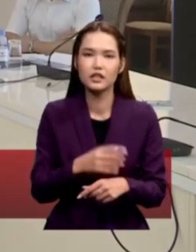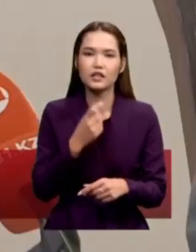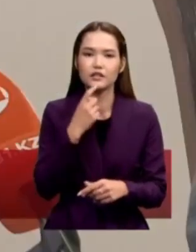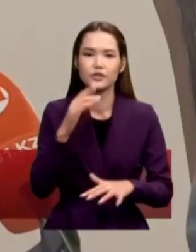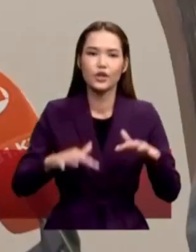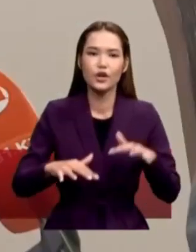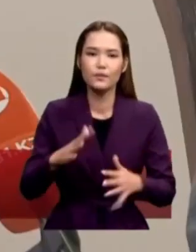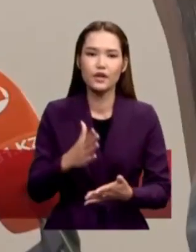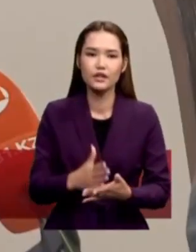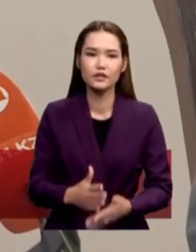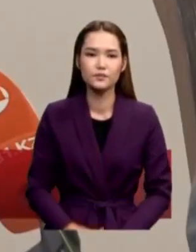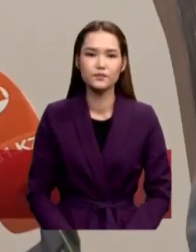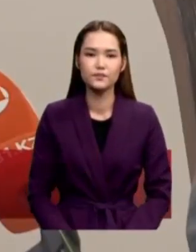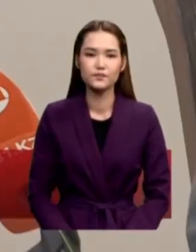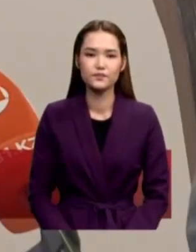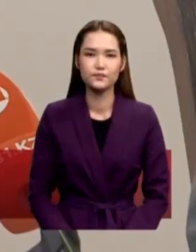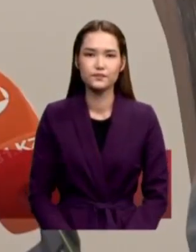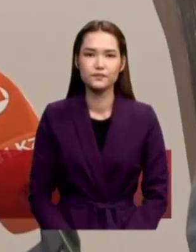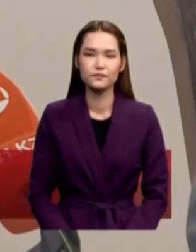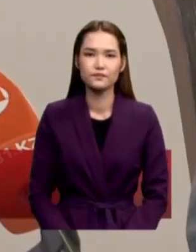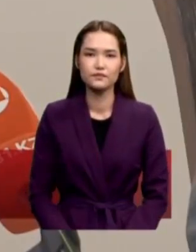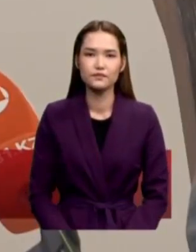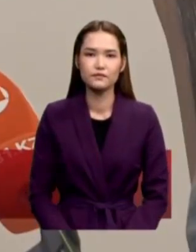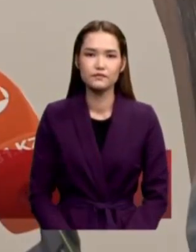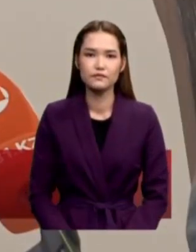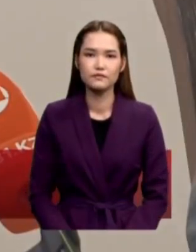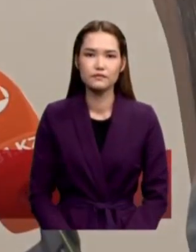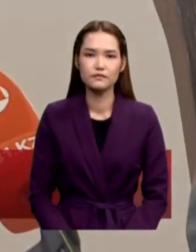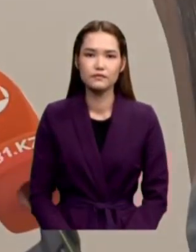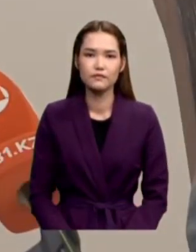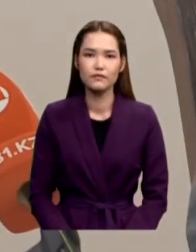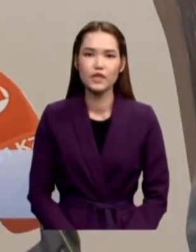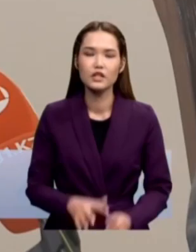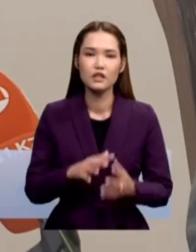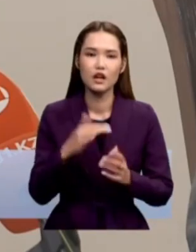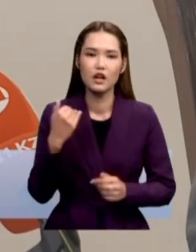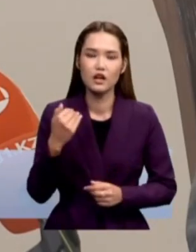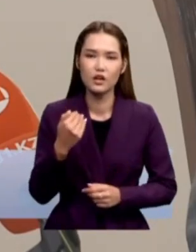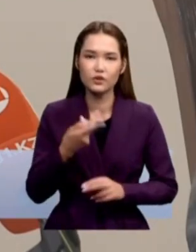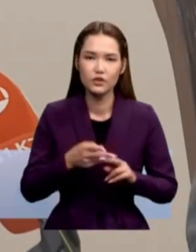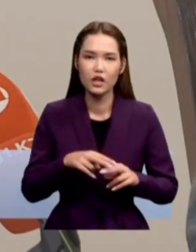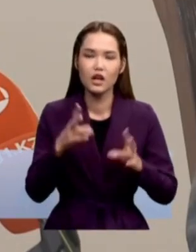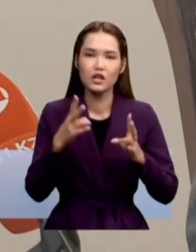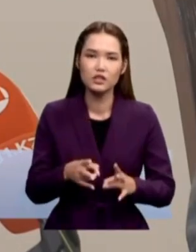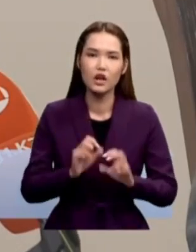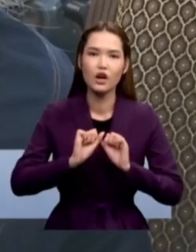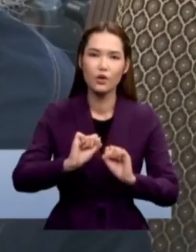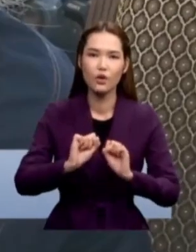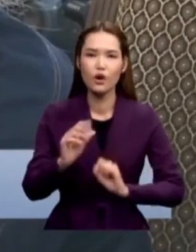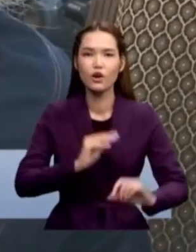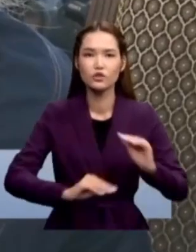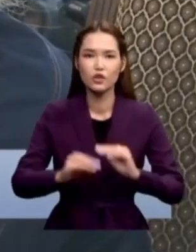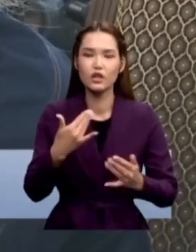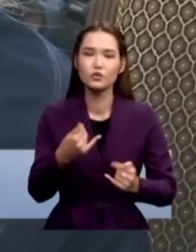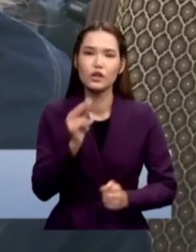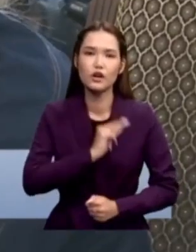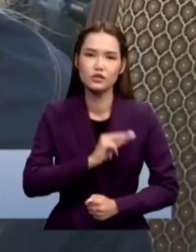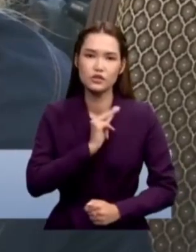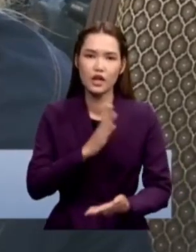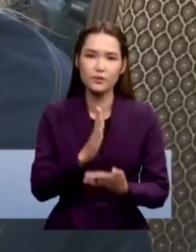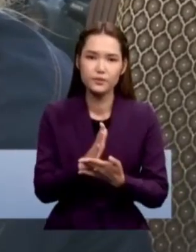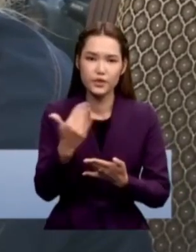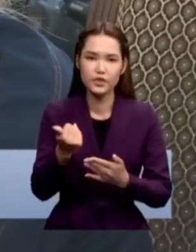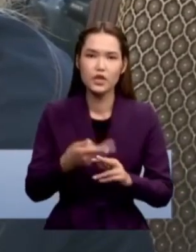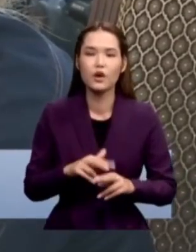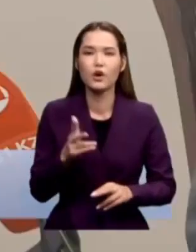дейді. Представляете, сколько времени уже прошло, самоспасатели уже не работают. Қаншама уақыт өтті, олардың қорғаныс құралдары қазір жұмыс жасап тұрған жоқ. Ол 5